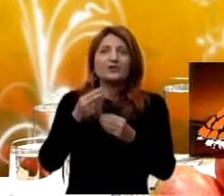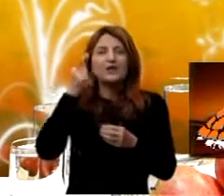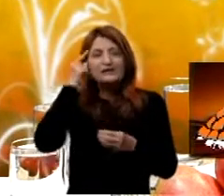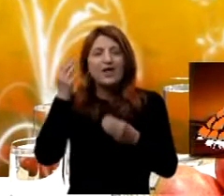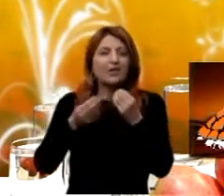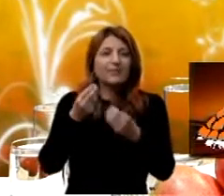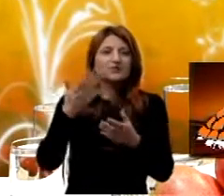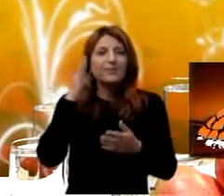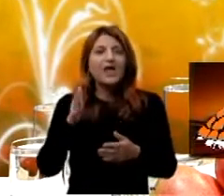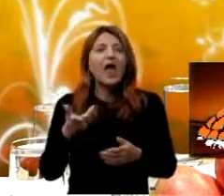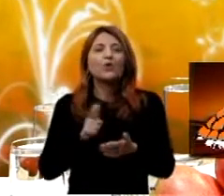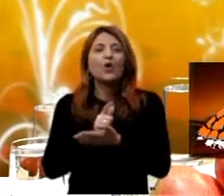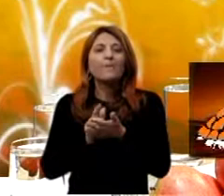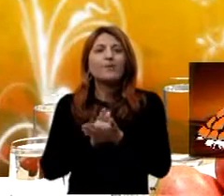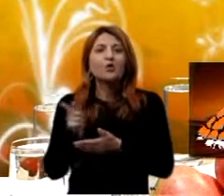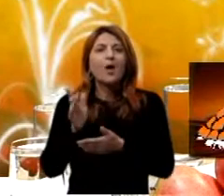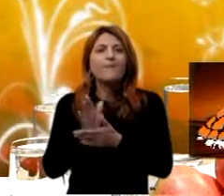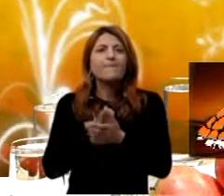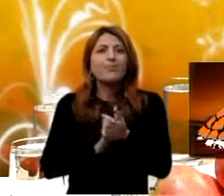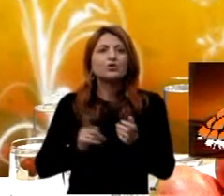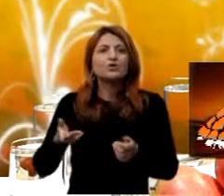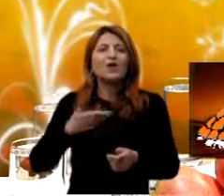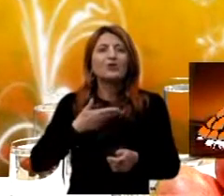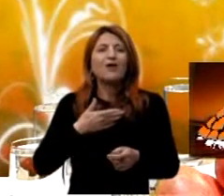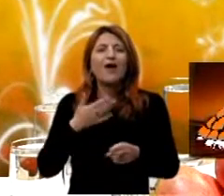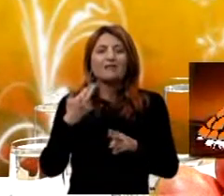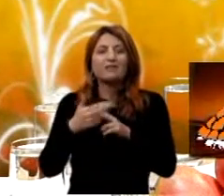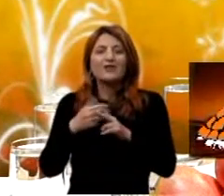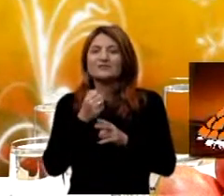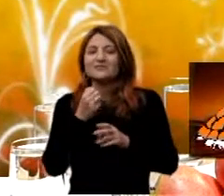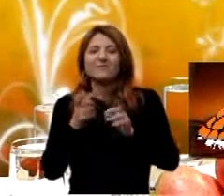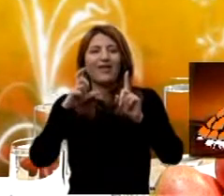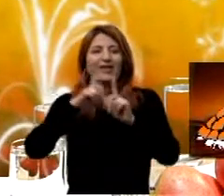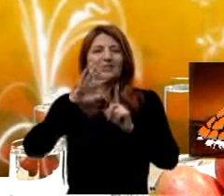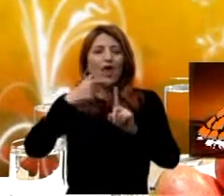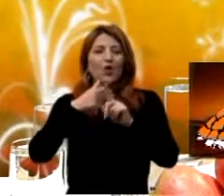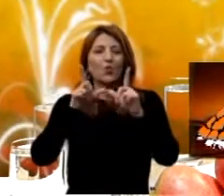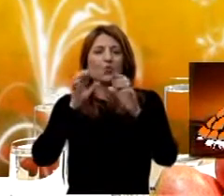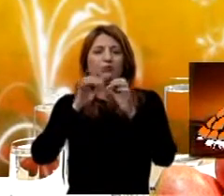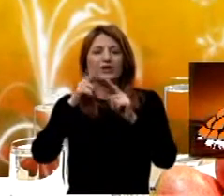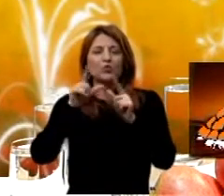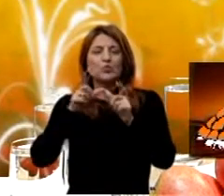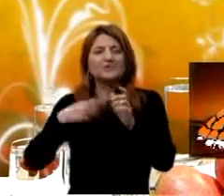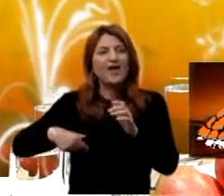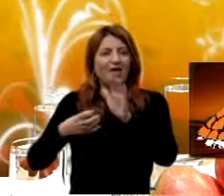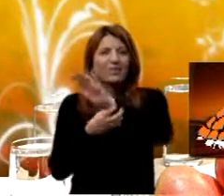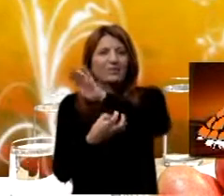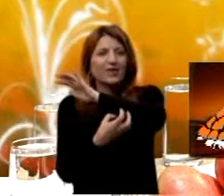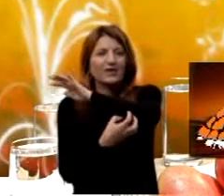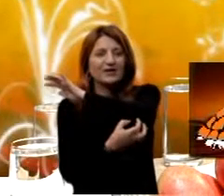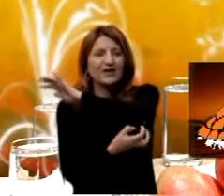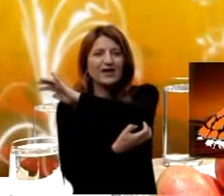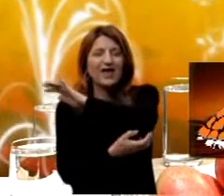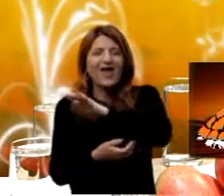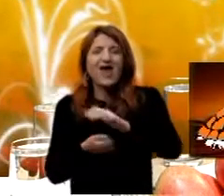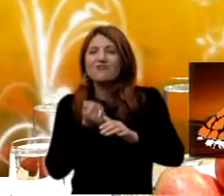jednim teškim momentima ona počela dobivati dekubitus. Sjećam se kad ste vi, primarius, rekla da je to ponesaš sa proteina.